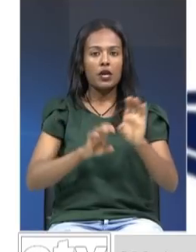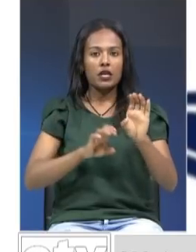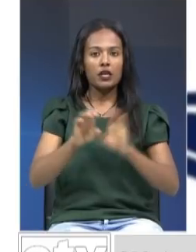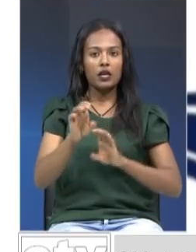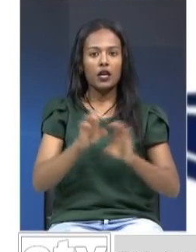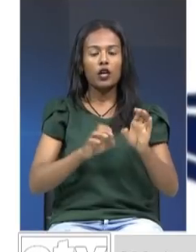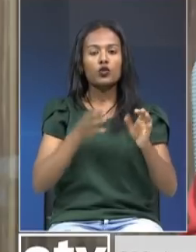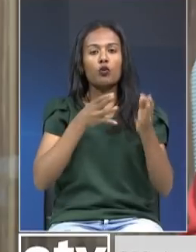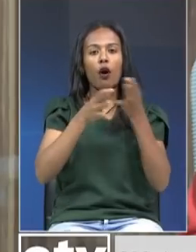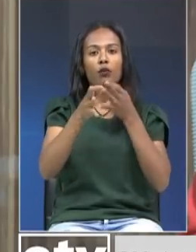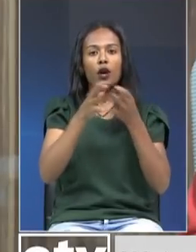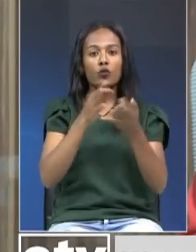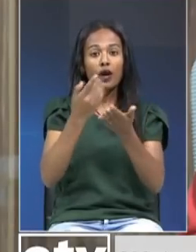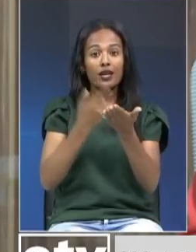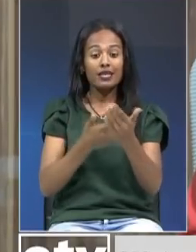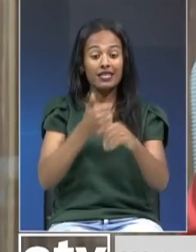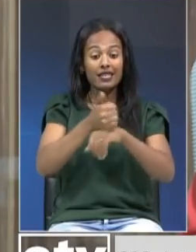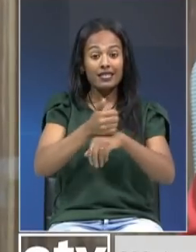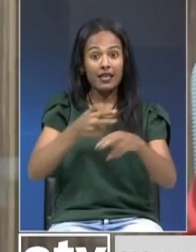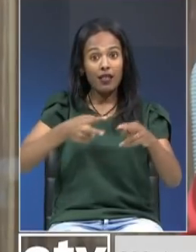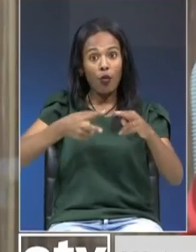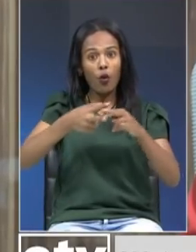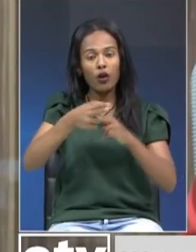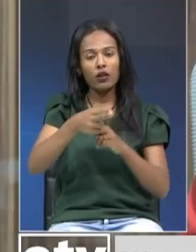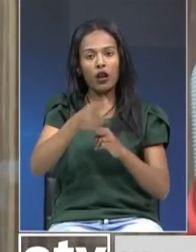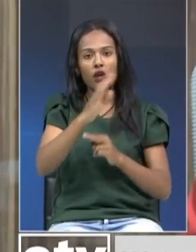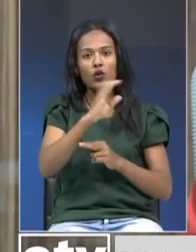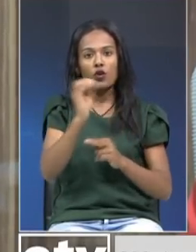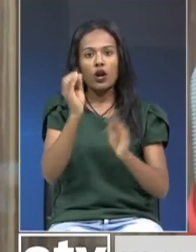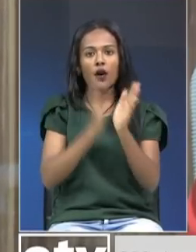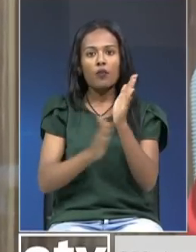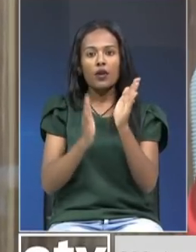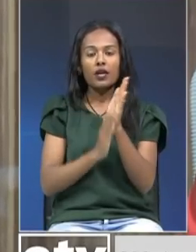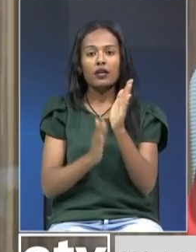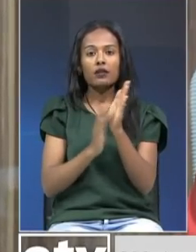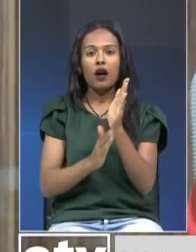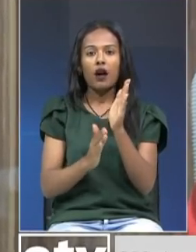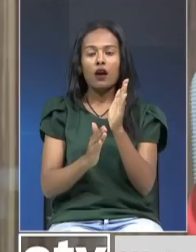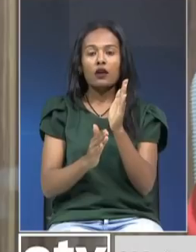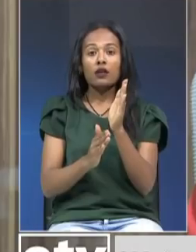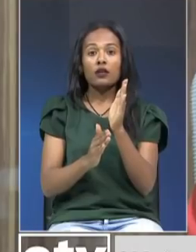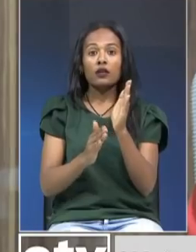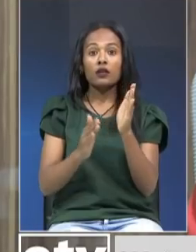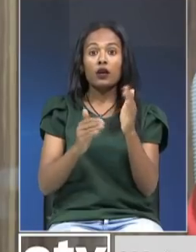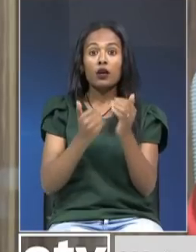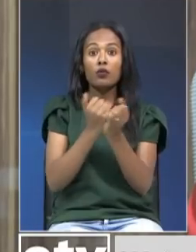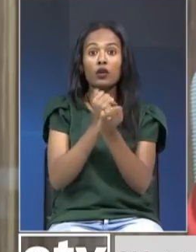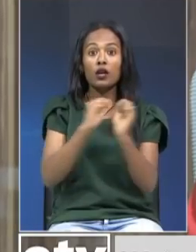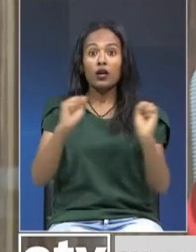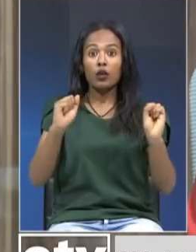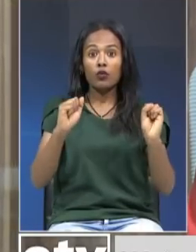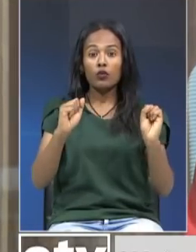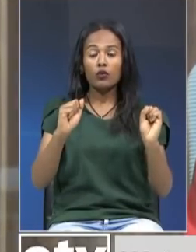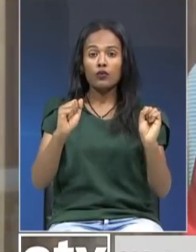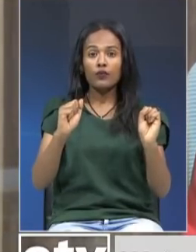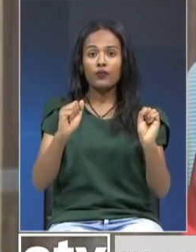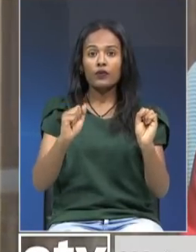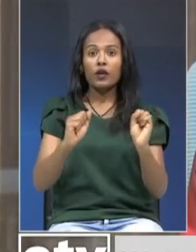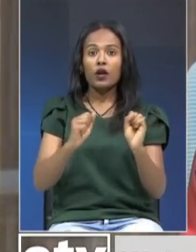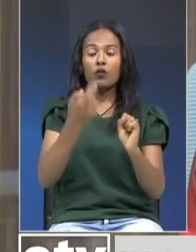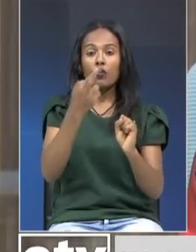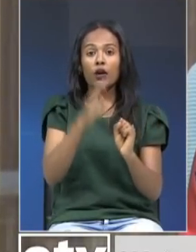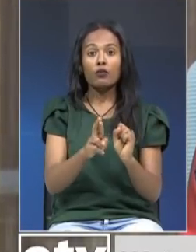እንደሚደረግላቸውም አብራርተዋል። እነኚህ ክስ የተቋረጠላቸውና በይቅርታ የሚለቀቁ ዜጎቻችን ወይም ደግሞ